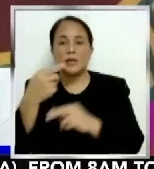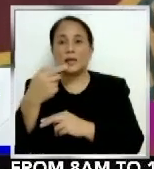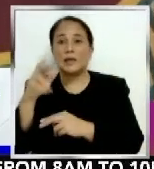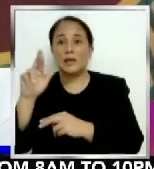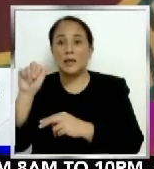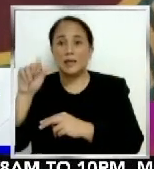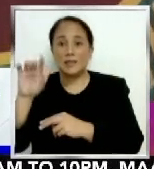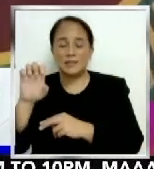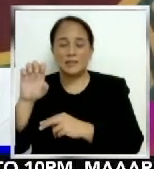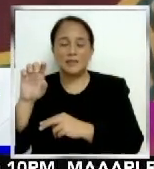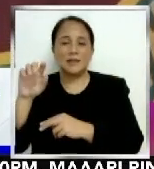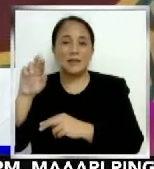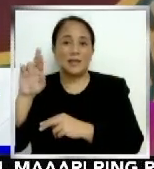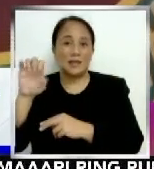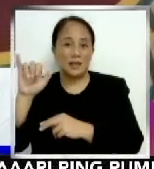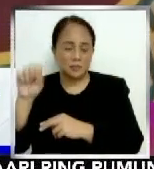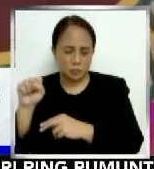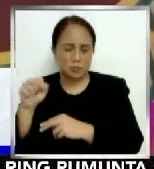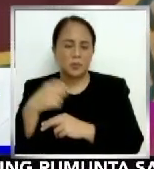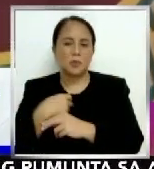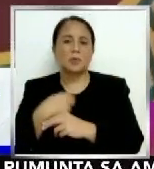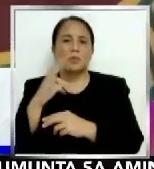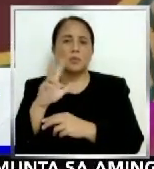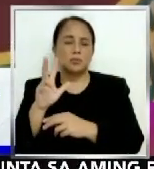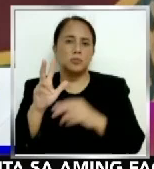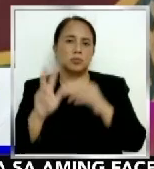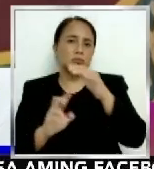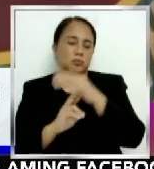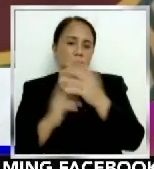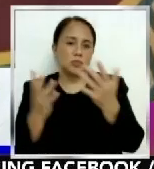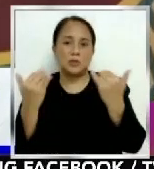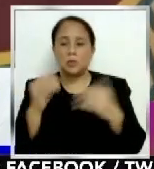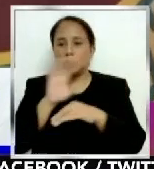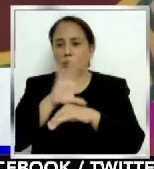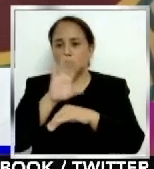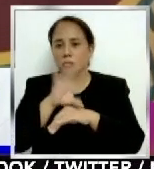ang 33 taong serbisyo at kasalukuyan siya nagsisilbing consultant para sa